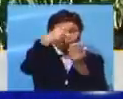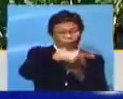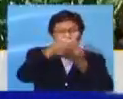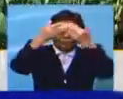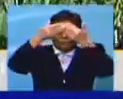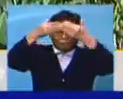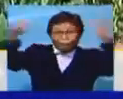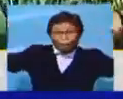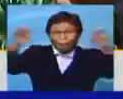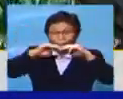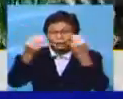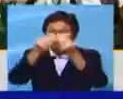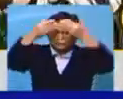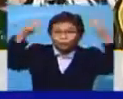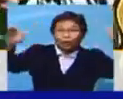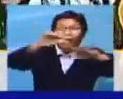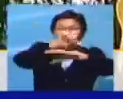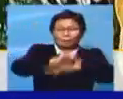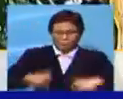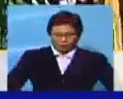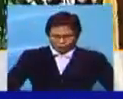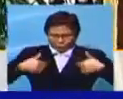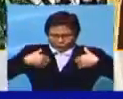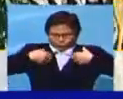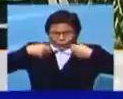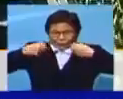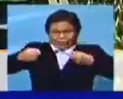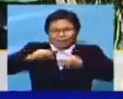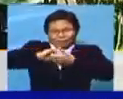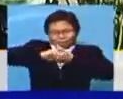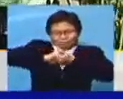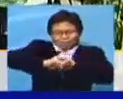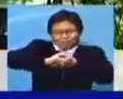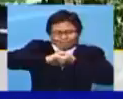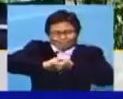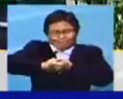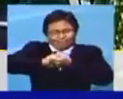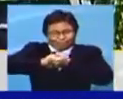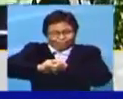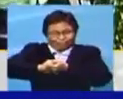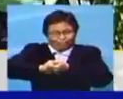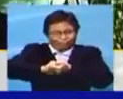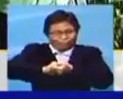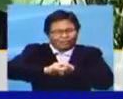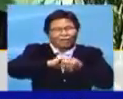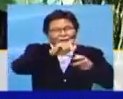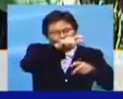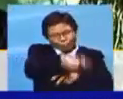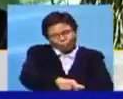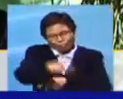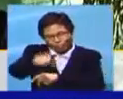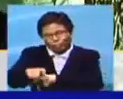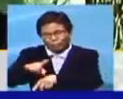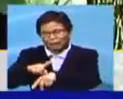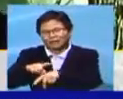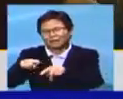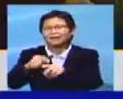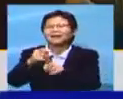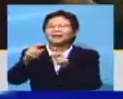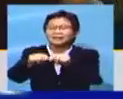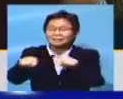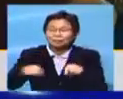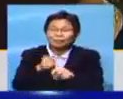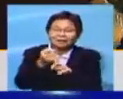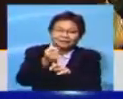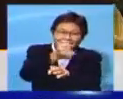masyarakat dalam amalan gaya hidup sihat selain mengeratkan hubungan silaturahim antara penduduk di kawasan kejiranan